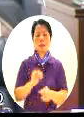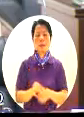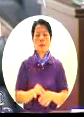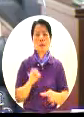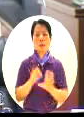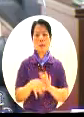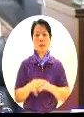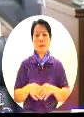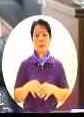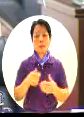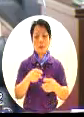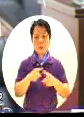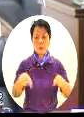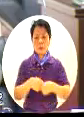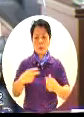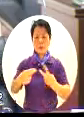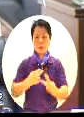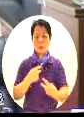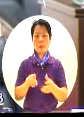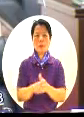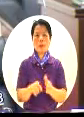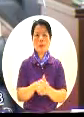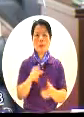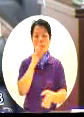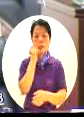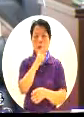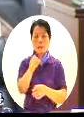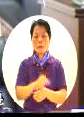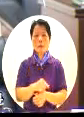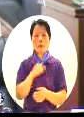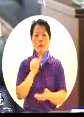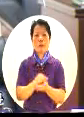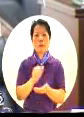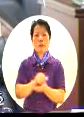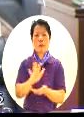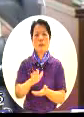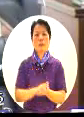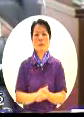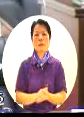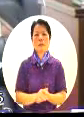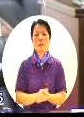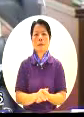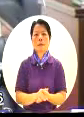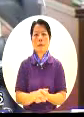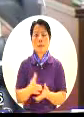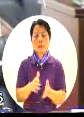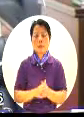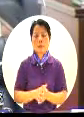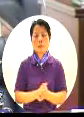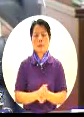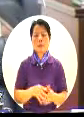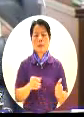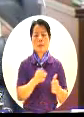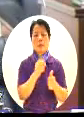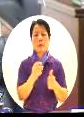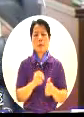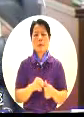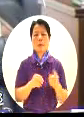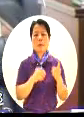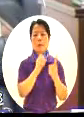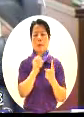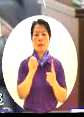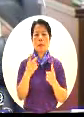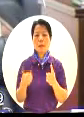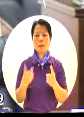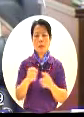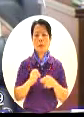哈，它会有一个特别的注明，就是说102年的公告